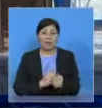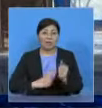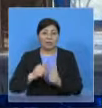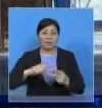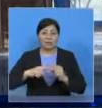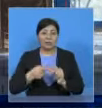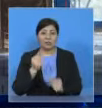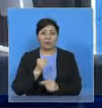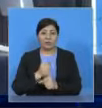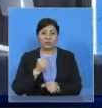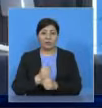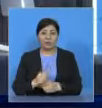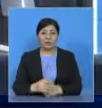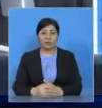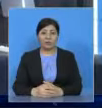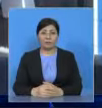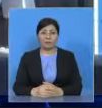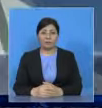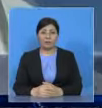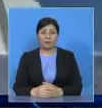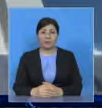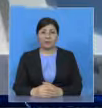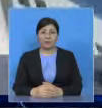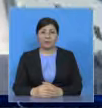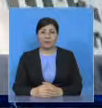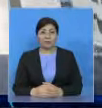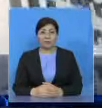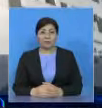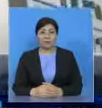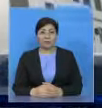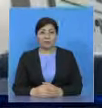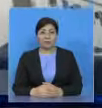техническим оборудованием. Анастасия Евсеева, Миржан Аманжолов, телеканал «Актюбе».